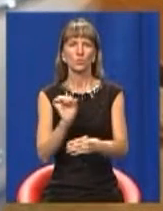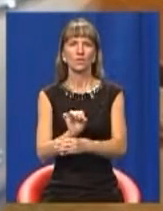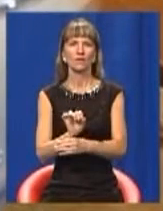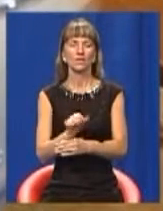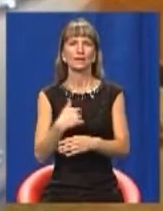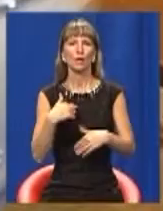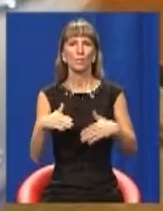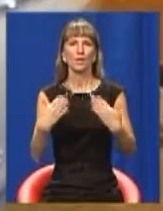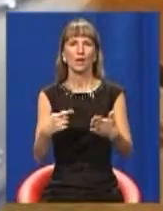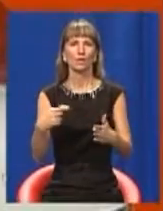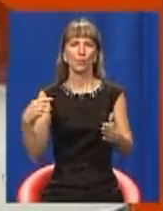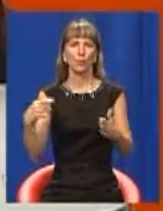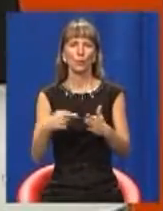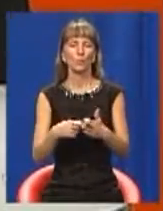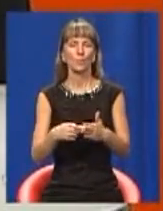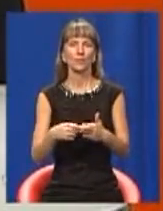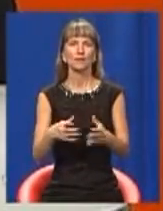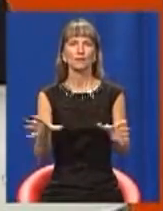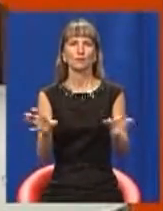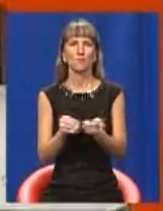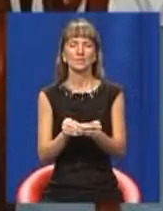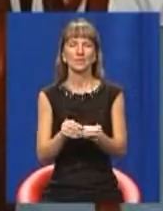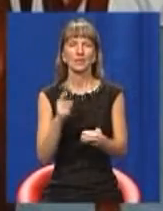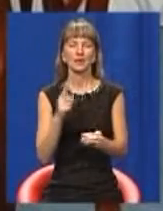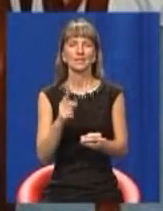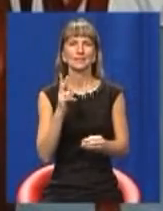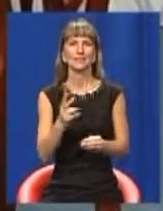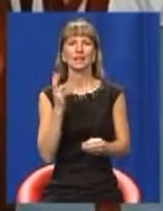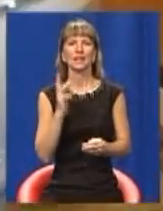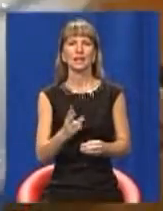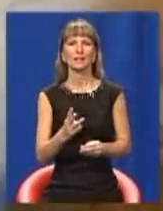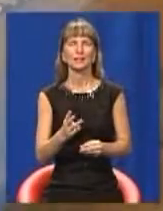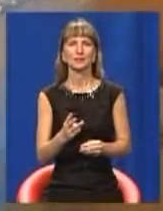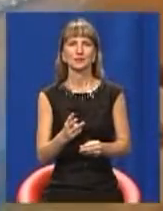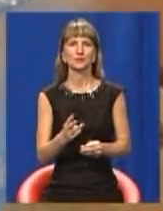предлагаю его лопнуть. Давай. Давай. Вместе. На счет три. Один, два, три.